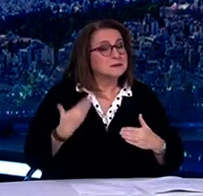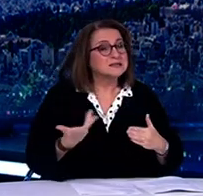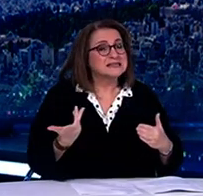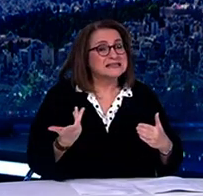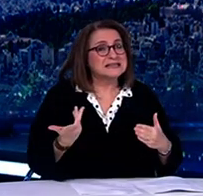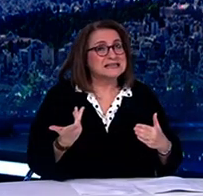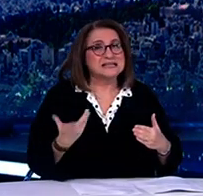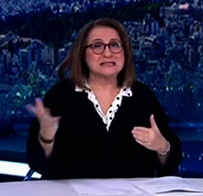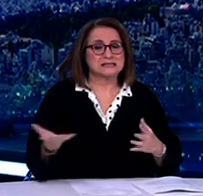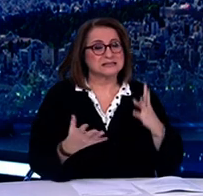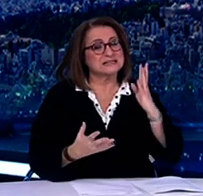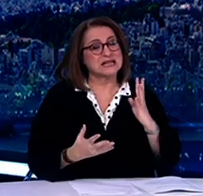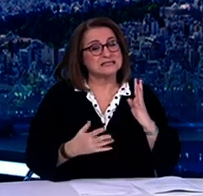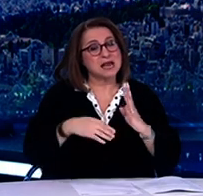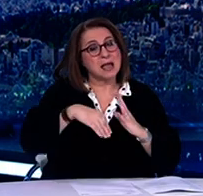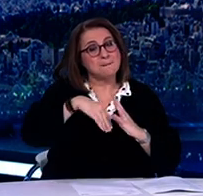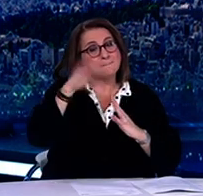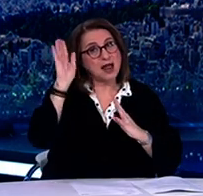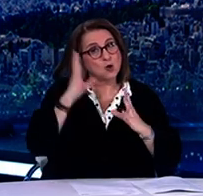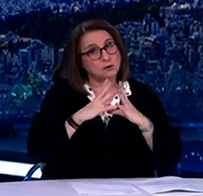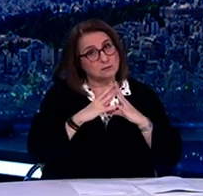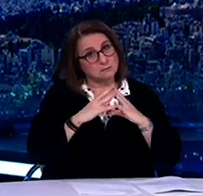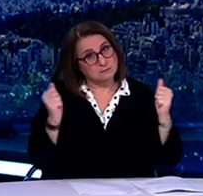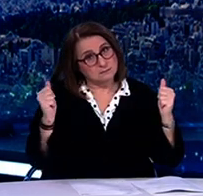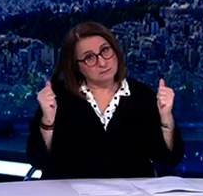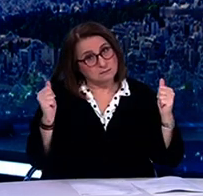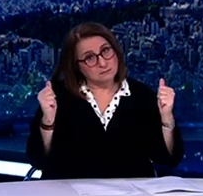από τη συνάθρηση 4 ατόμων και άνω θα έχει εκλείψει.